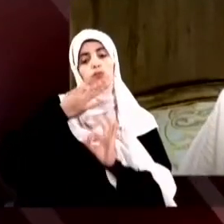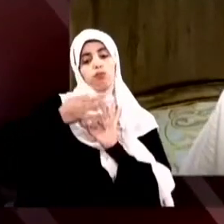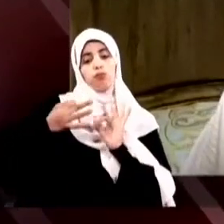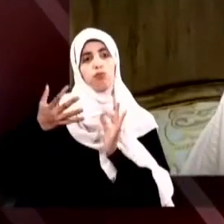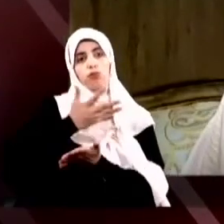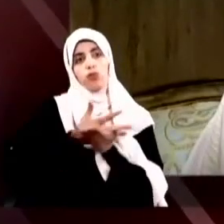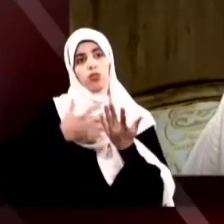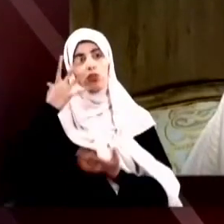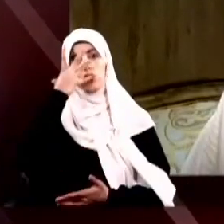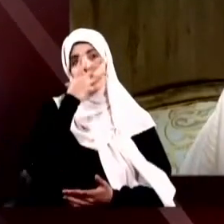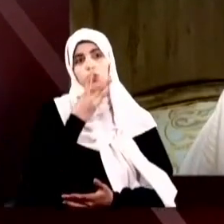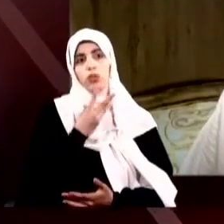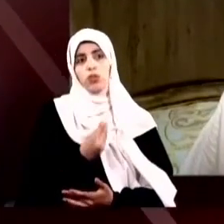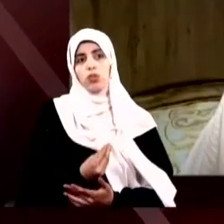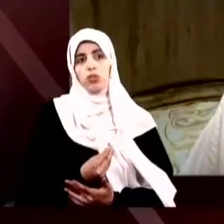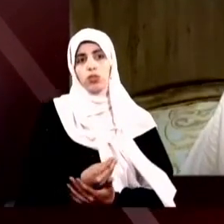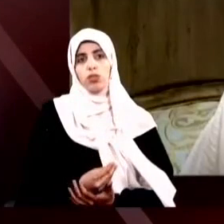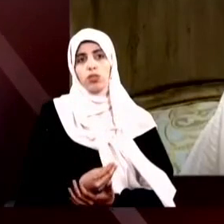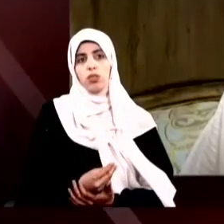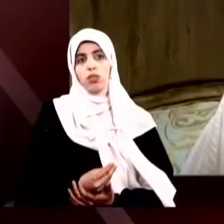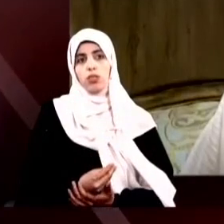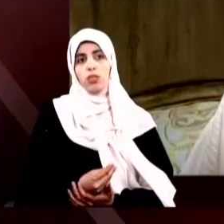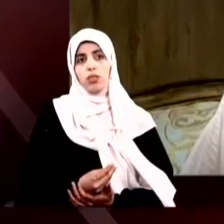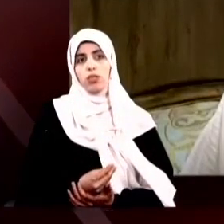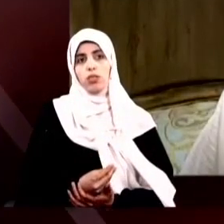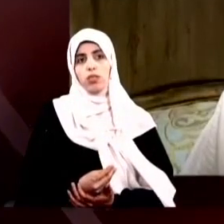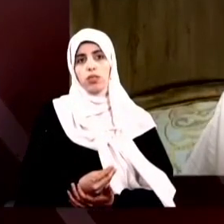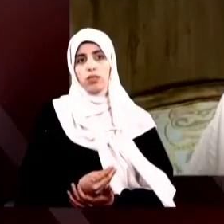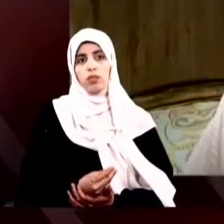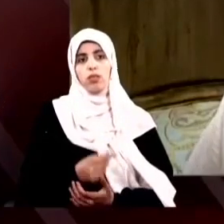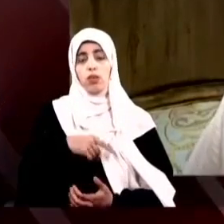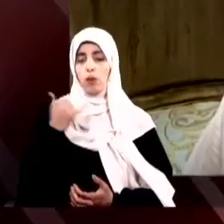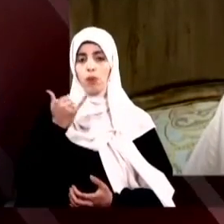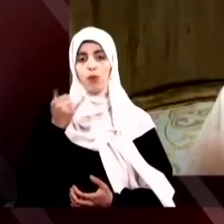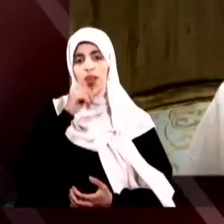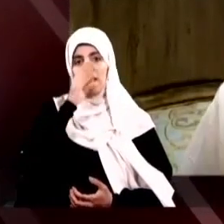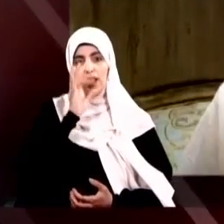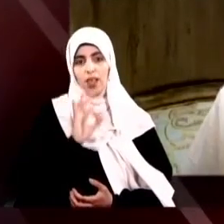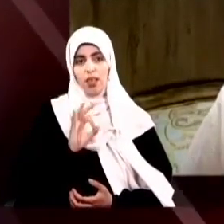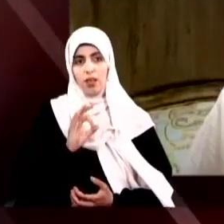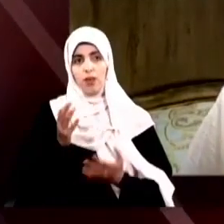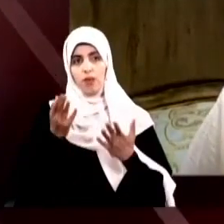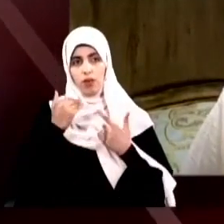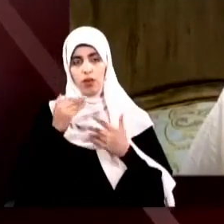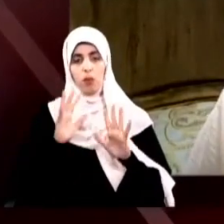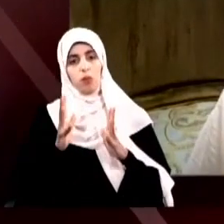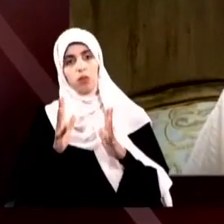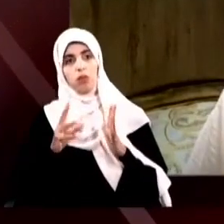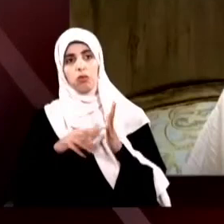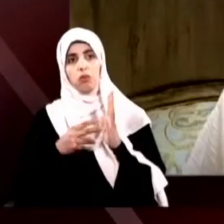الحديث. خاصة في وجود هذه السلالات المتحورة. صحيح. ضروري أن يكون اللي ما عندناها في احتمال